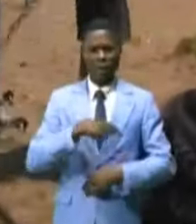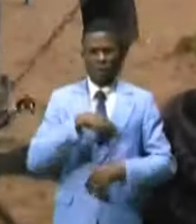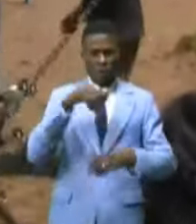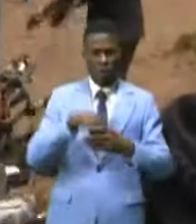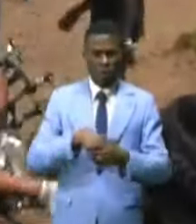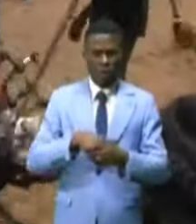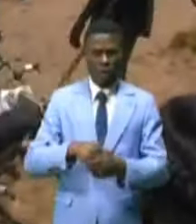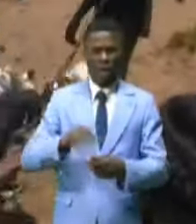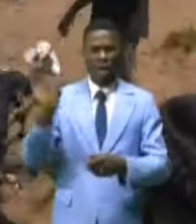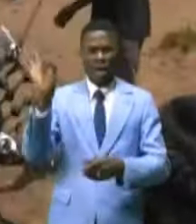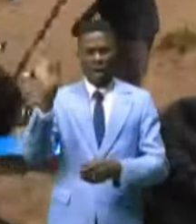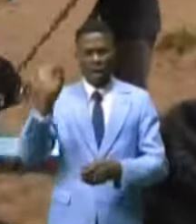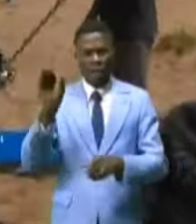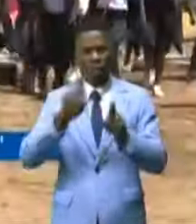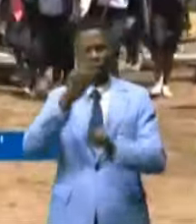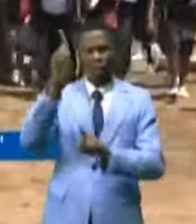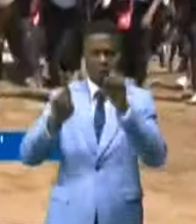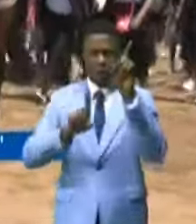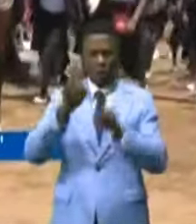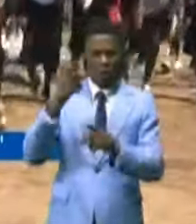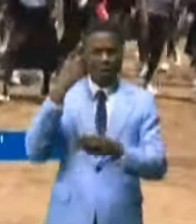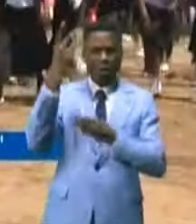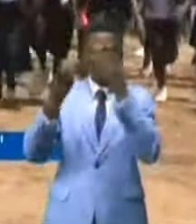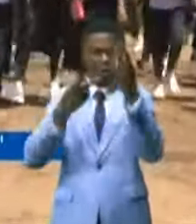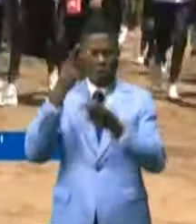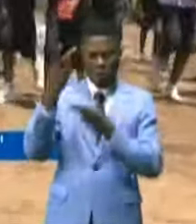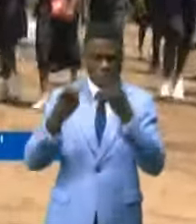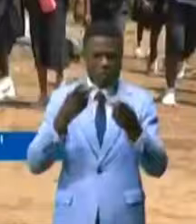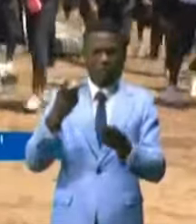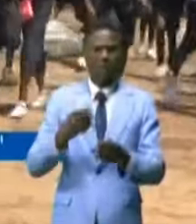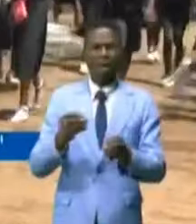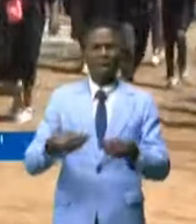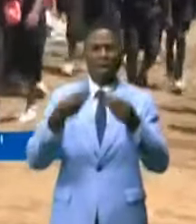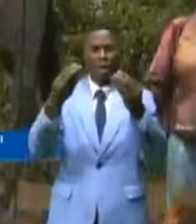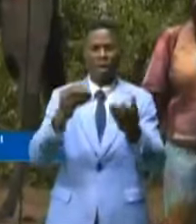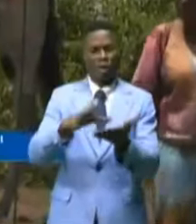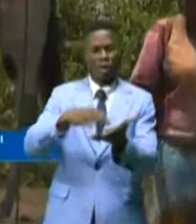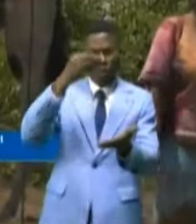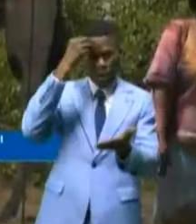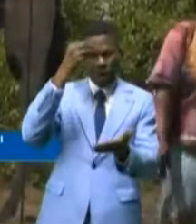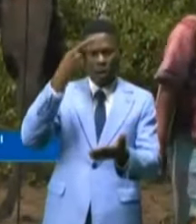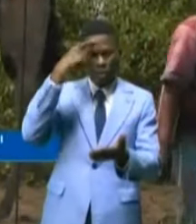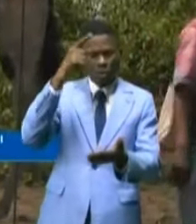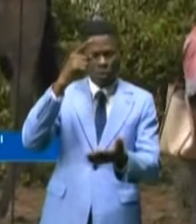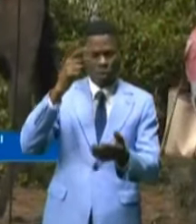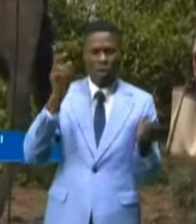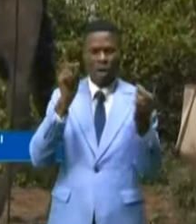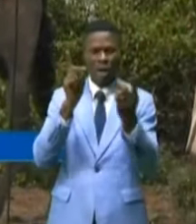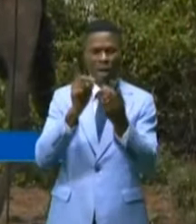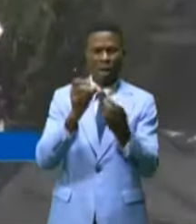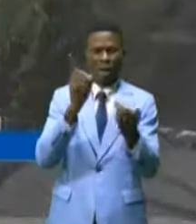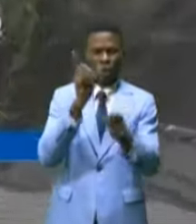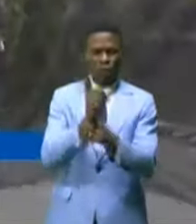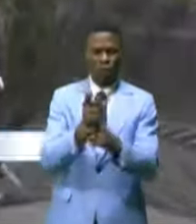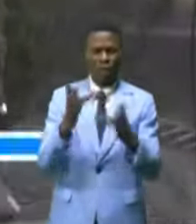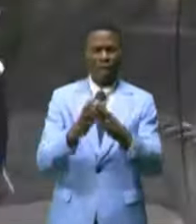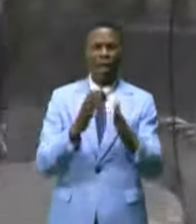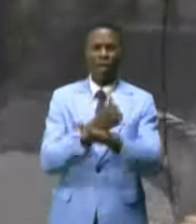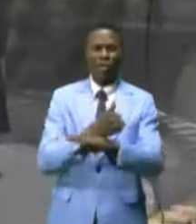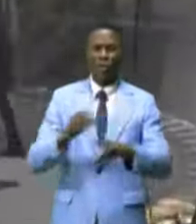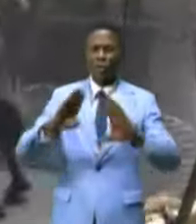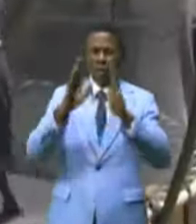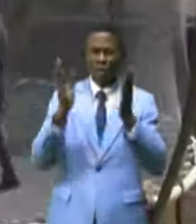la faune et la flore, des visites guidées ont été offertes à ces élèves pour un contact avec les animaux et